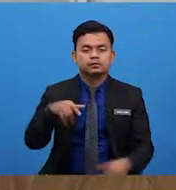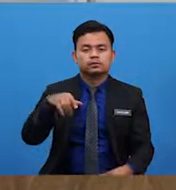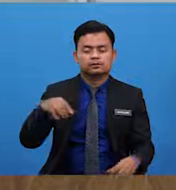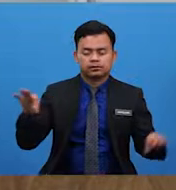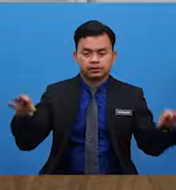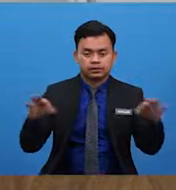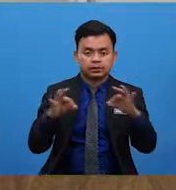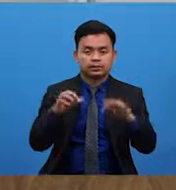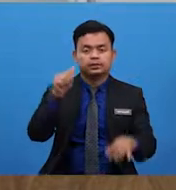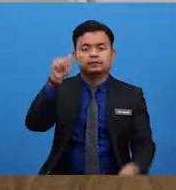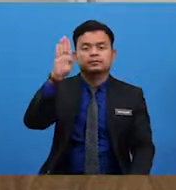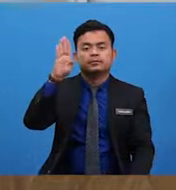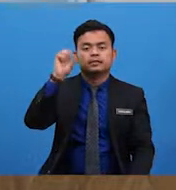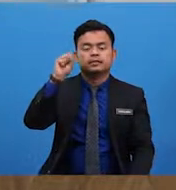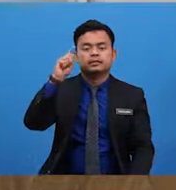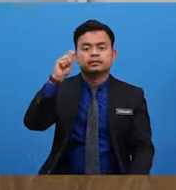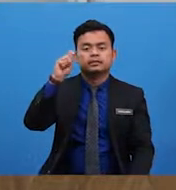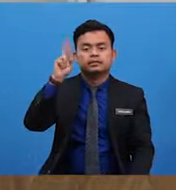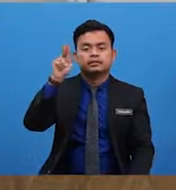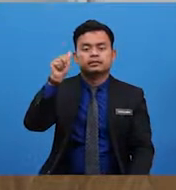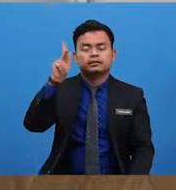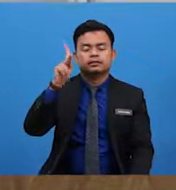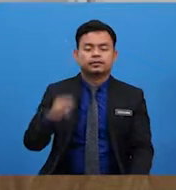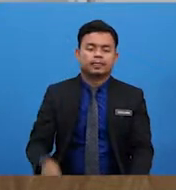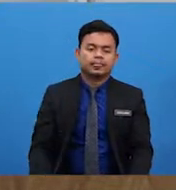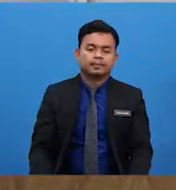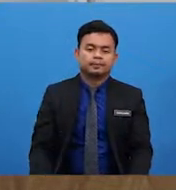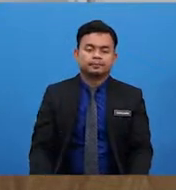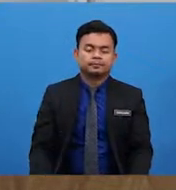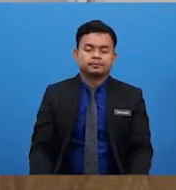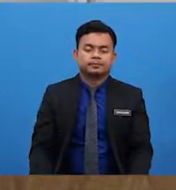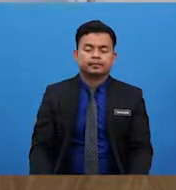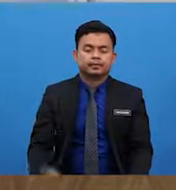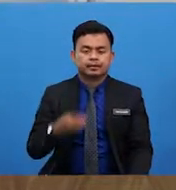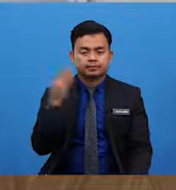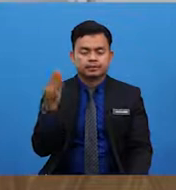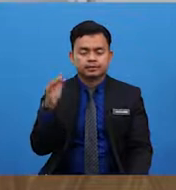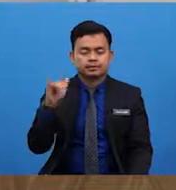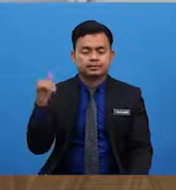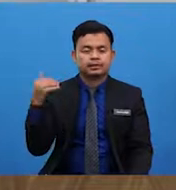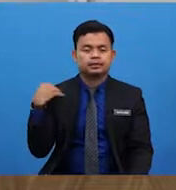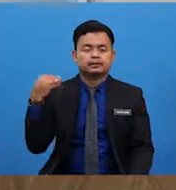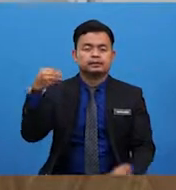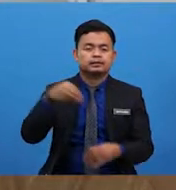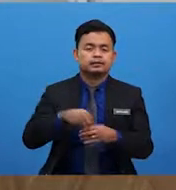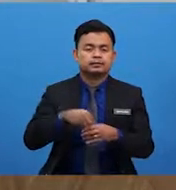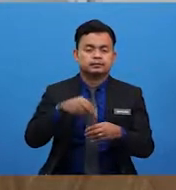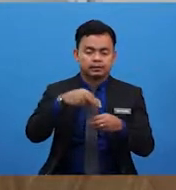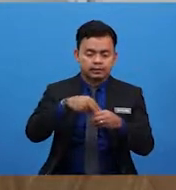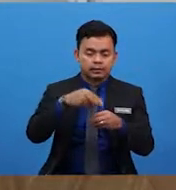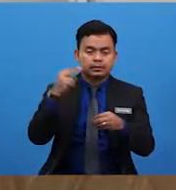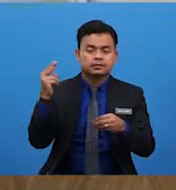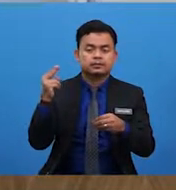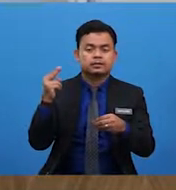adalah berdasarkan karya FC yang menggunakan jalinan sebagai Penampilan karya Michael selalunya objek yang dihasilkan